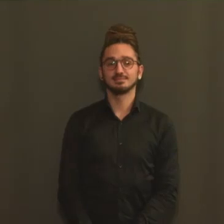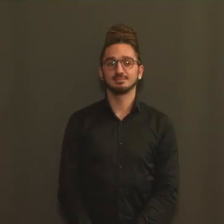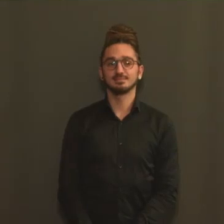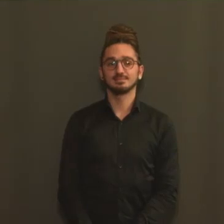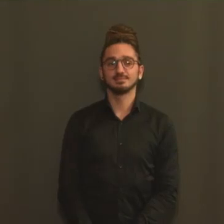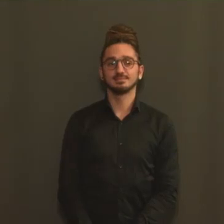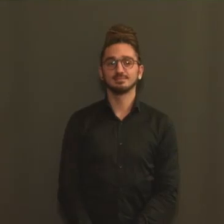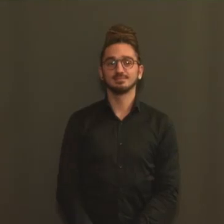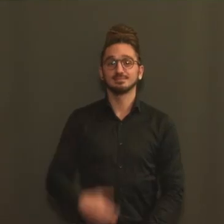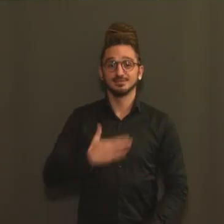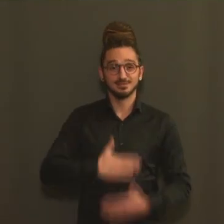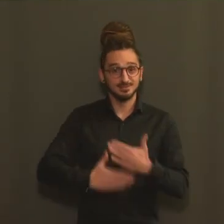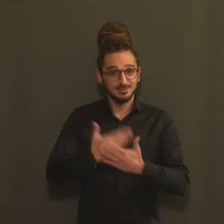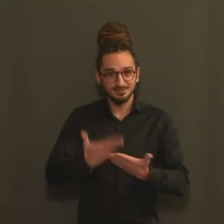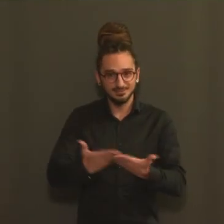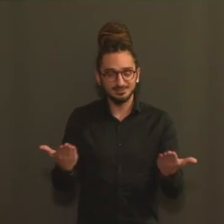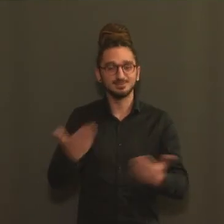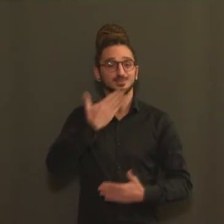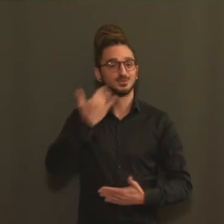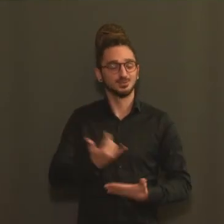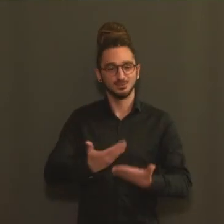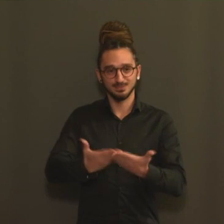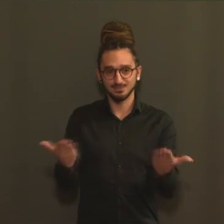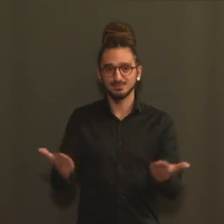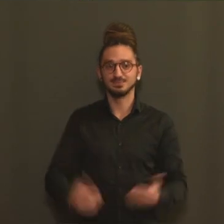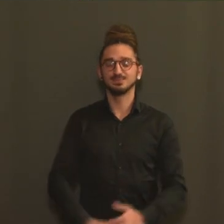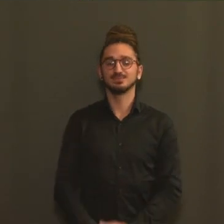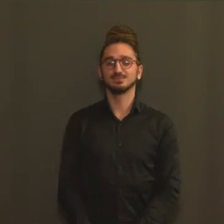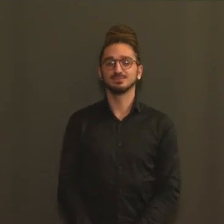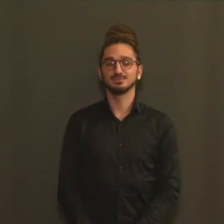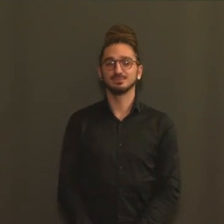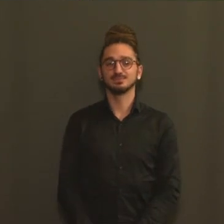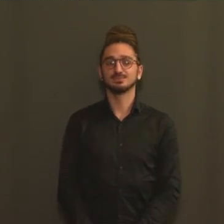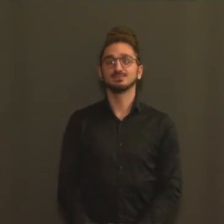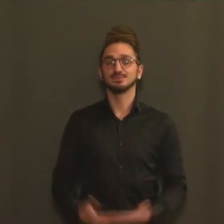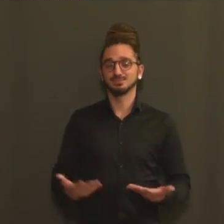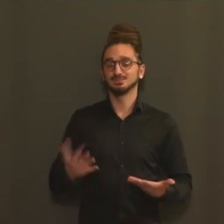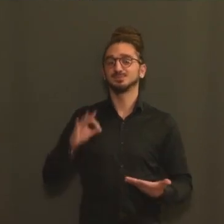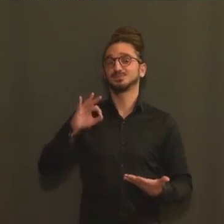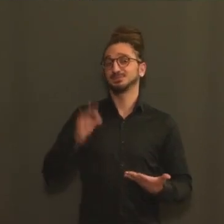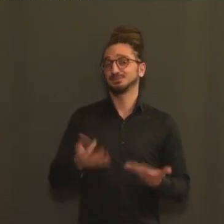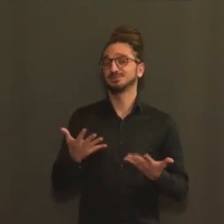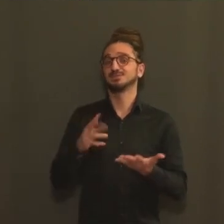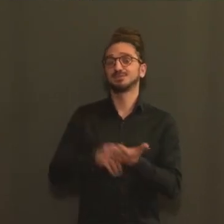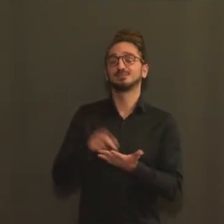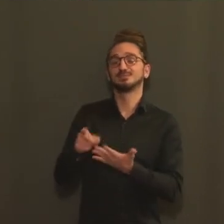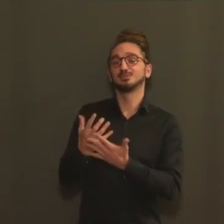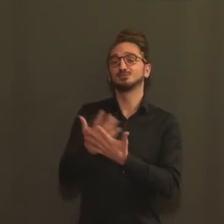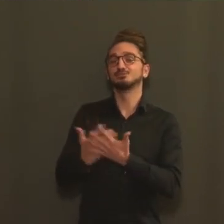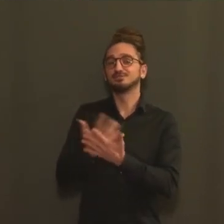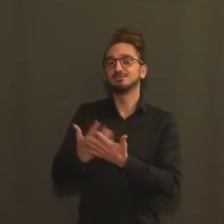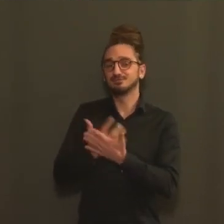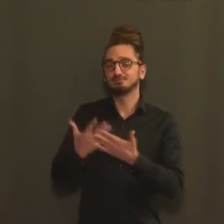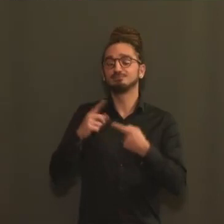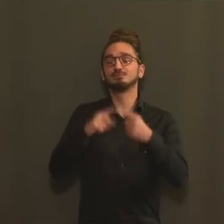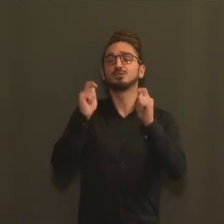Goedendag iedereen, bonjour à toutes, bonjour à tous. Alors oui, effectivement, le nombre d'infections, comme des hospitalisations, comme des décès,